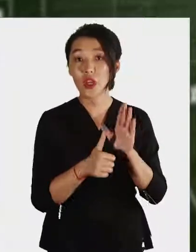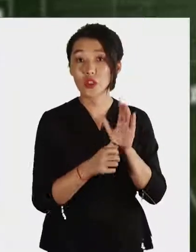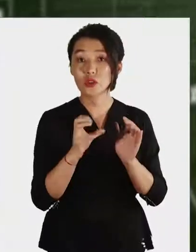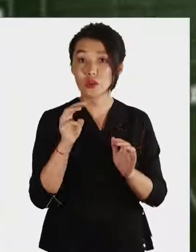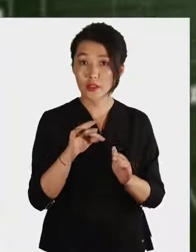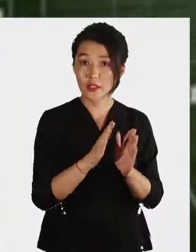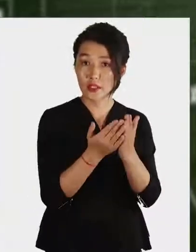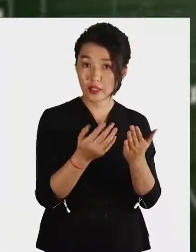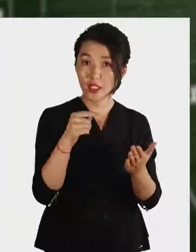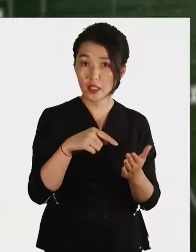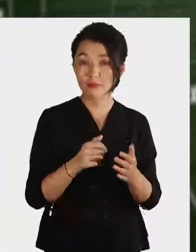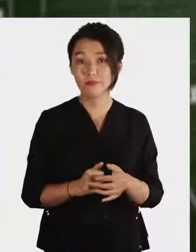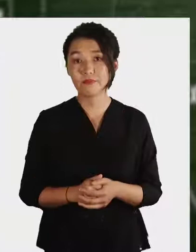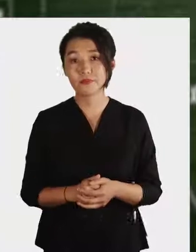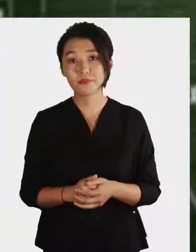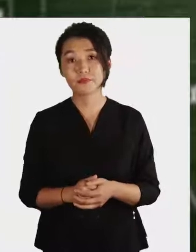книге.